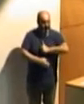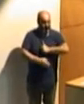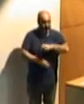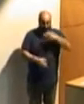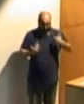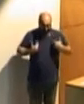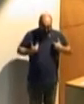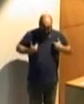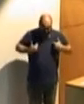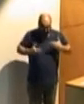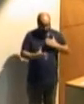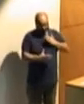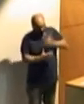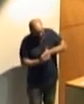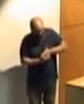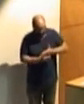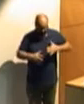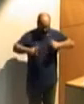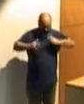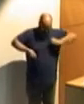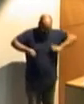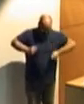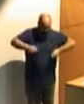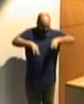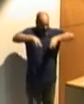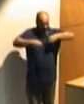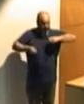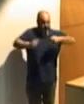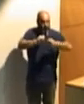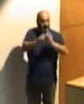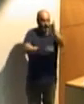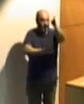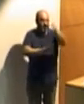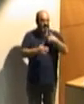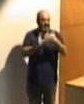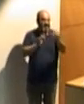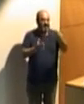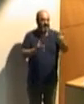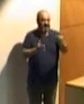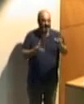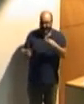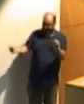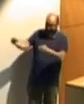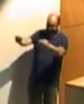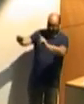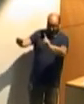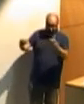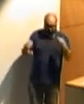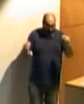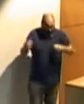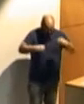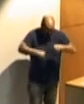de lui-même et qui deviendrait ce qu'il veut devenir ce sera un petit peu mon fil rouge de cette soirée